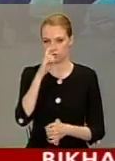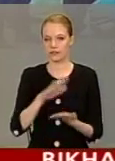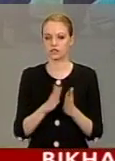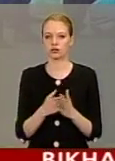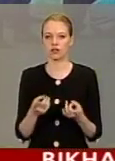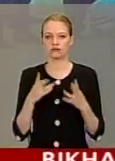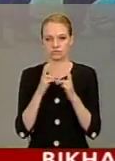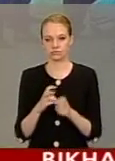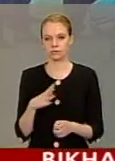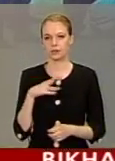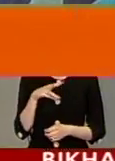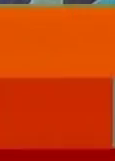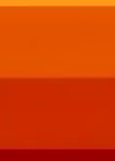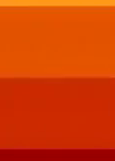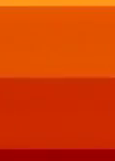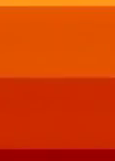Ситуацію з'ясовувала Марія Малевська.